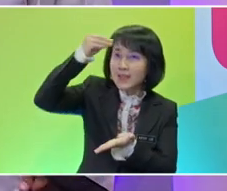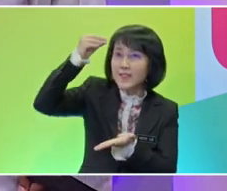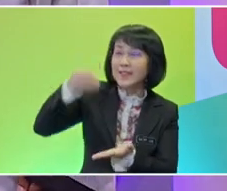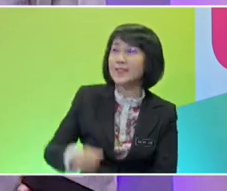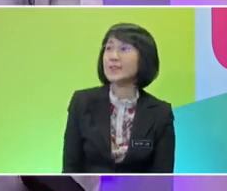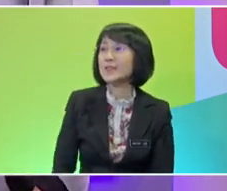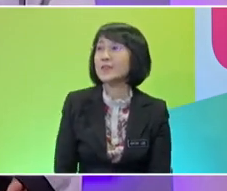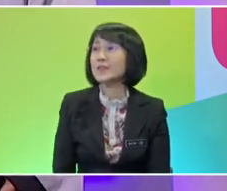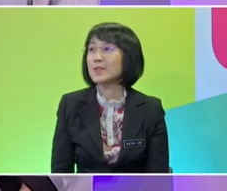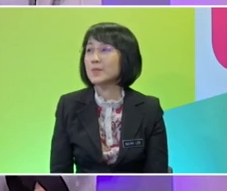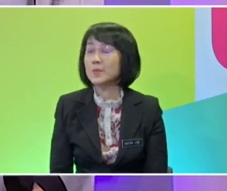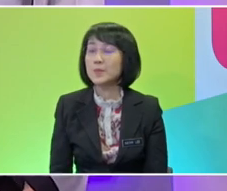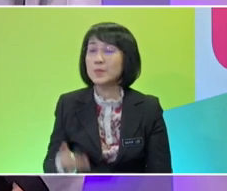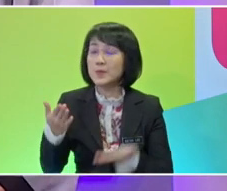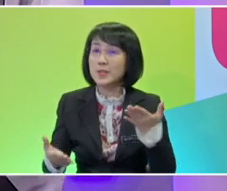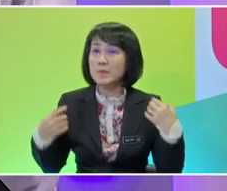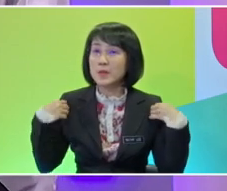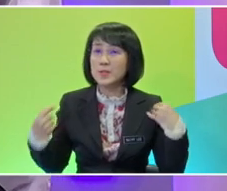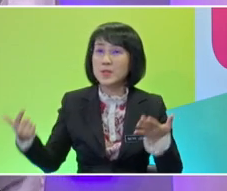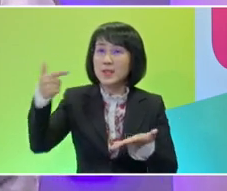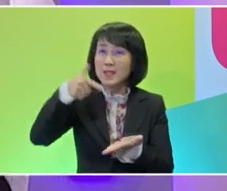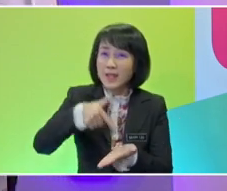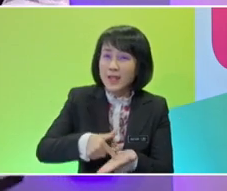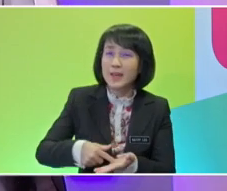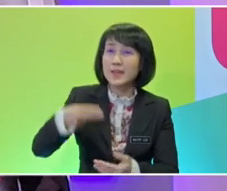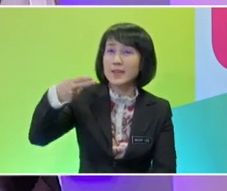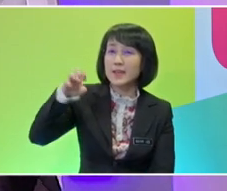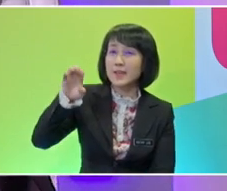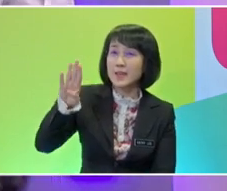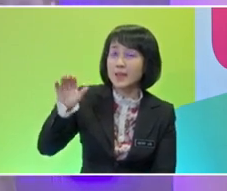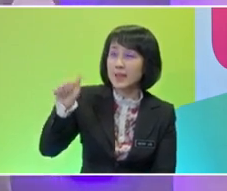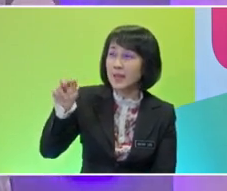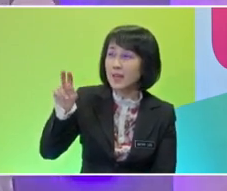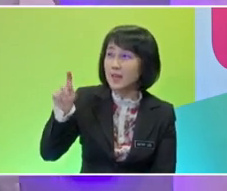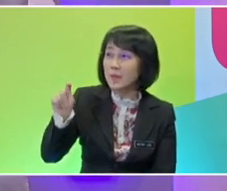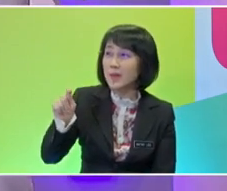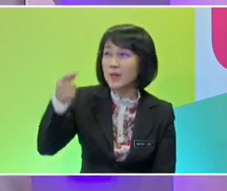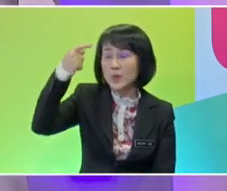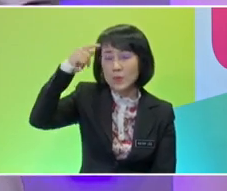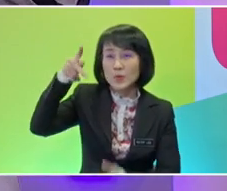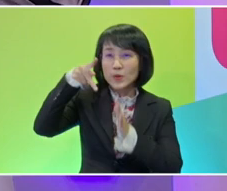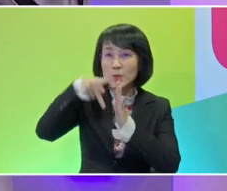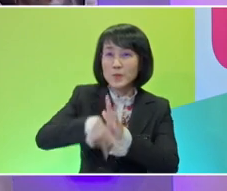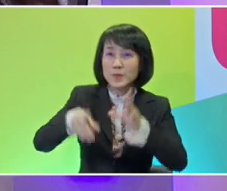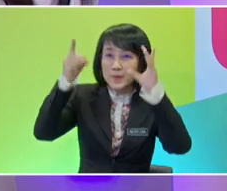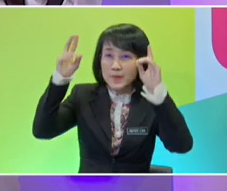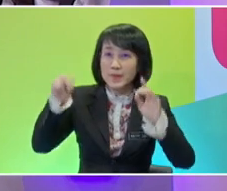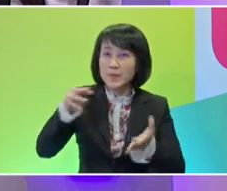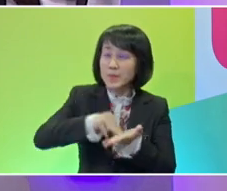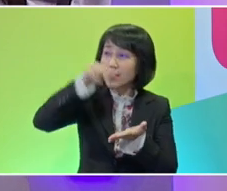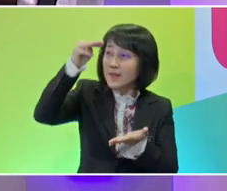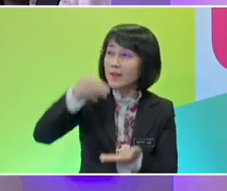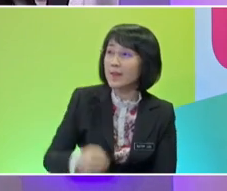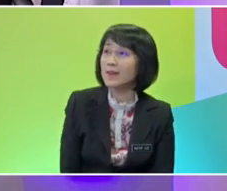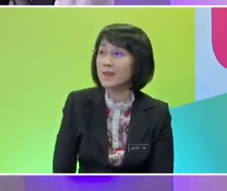lagi hebat untuk pendidikan menengah mungkin untuk baju yang lagi cantik tuh video Aduh Hia sannya lebih cantik lebih